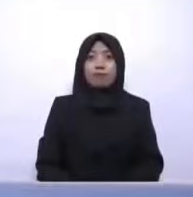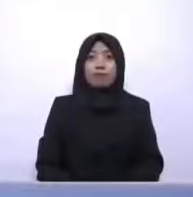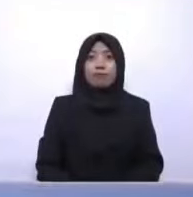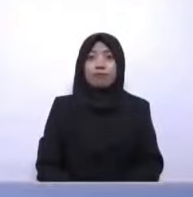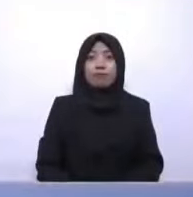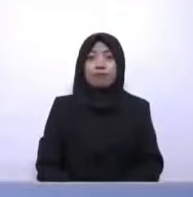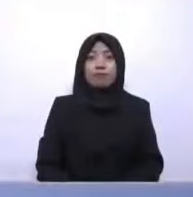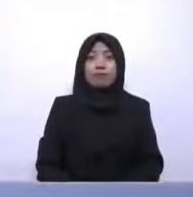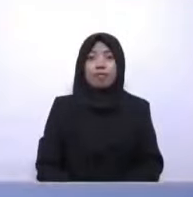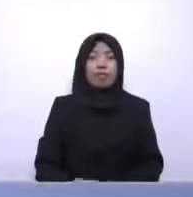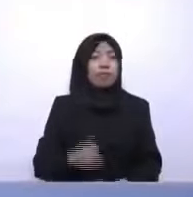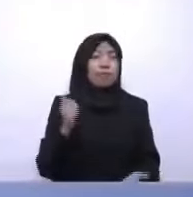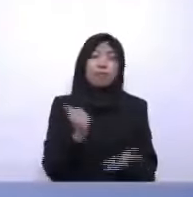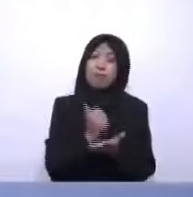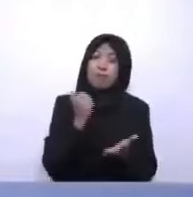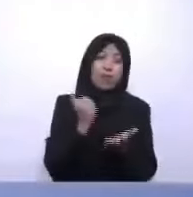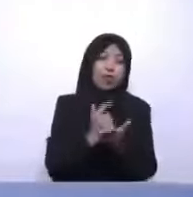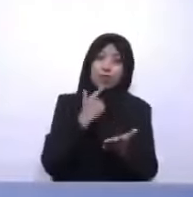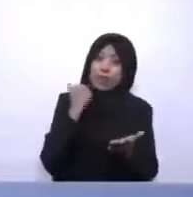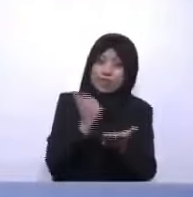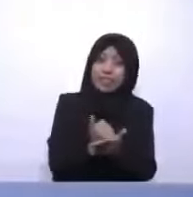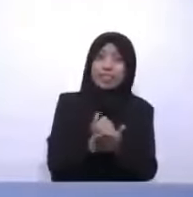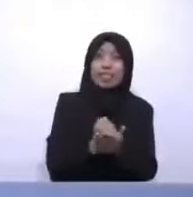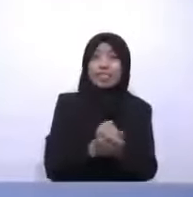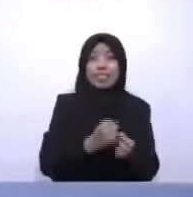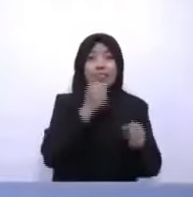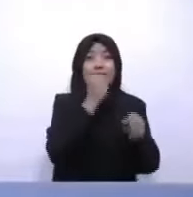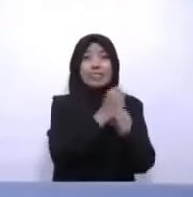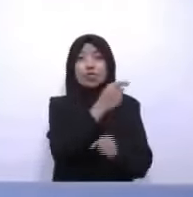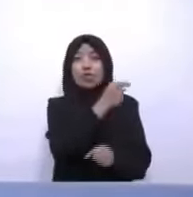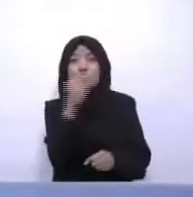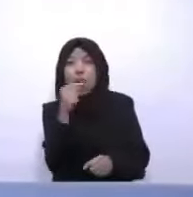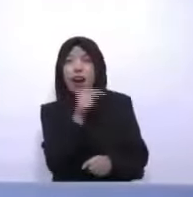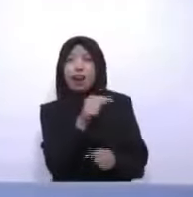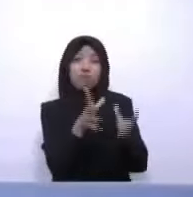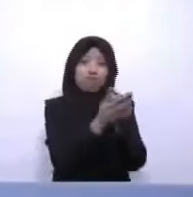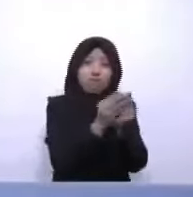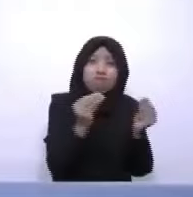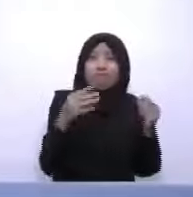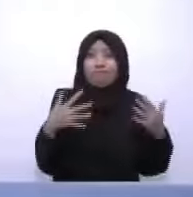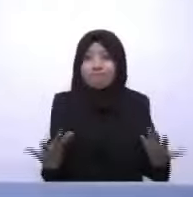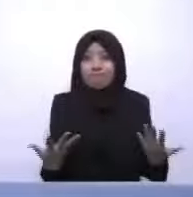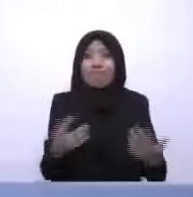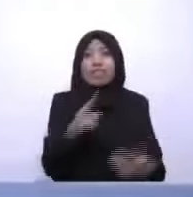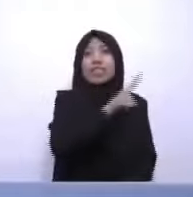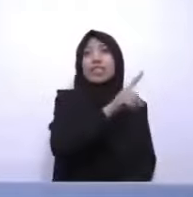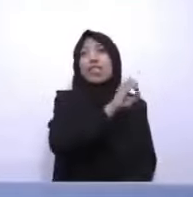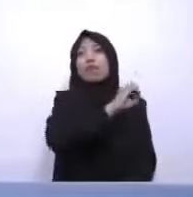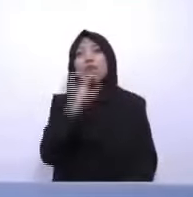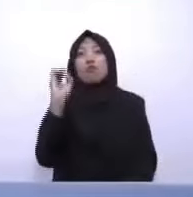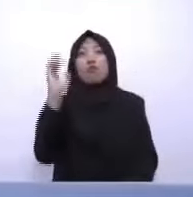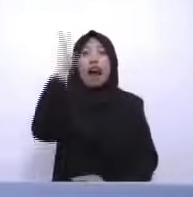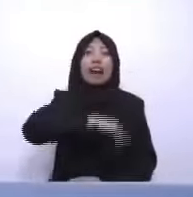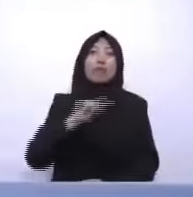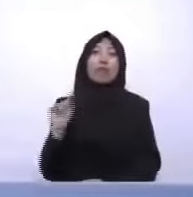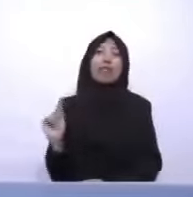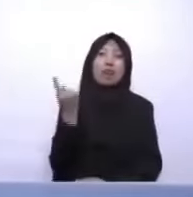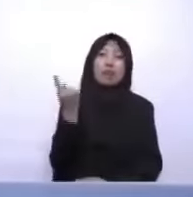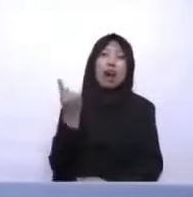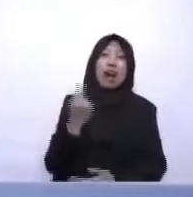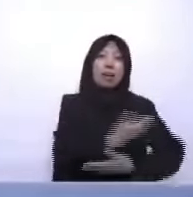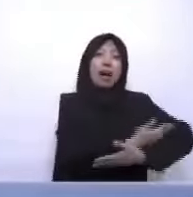Yang paling penting dalam penanganan stunting adalah 1000 hari pertama kehidupan.